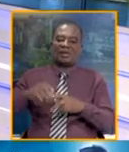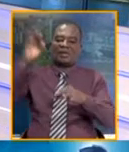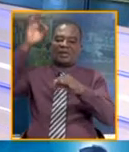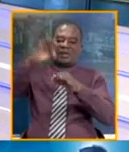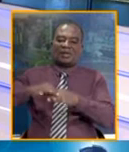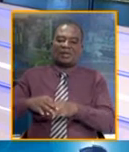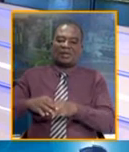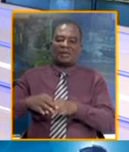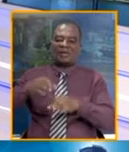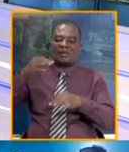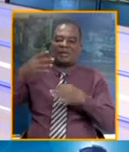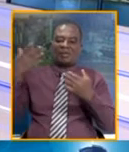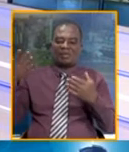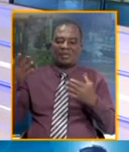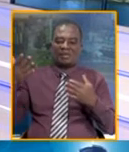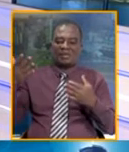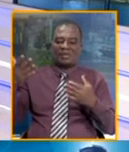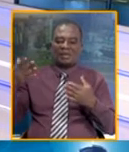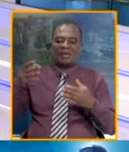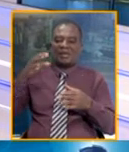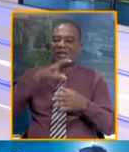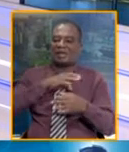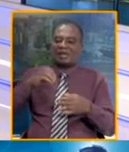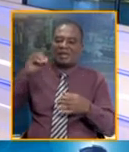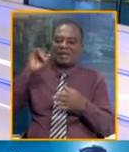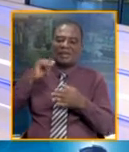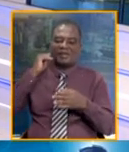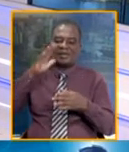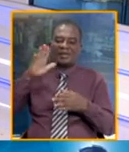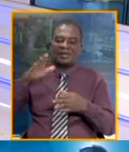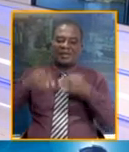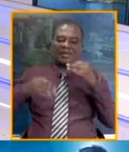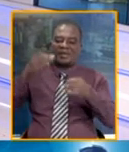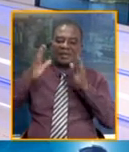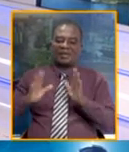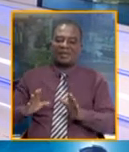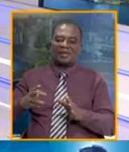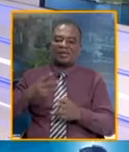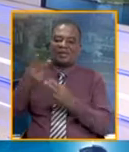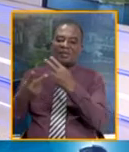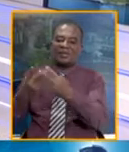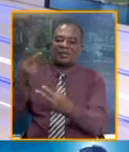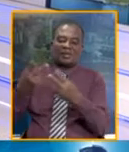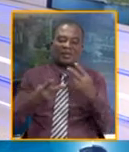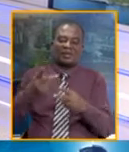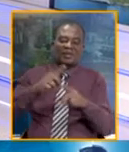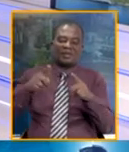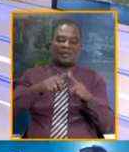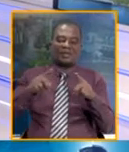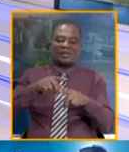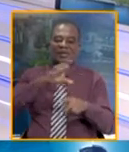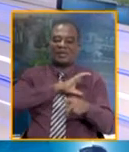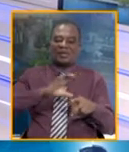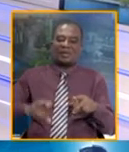législatives 2021 apaisées. L'association des femmes juristes sillonne donc actuellement les différentes communes du